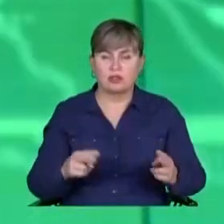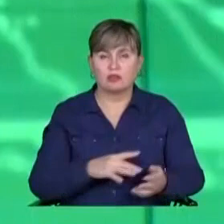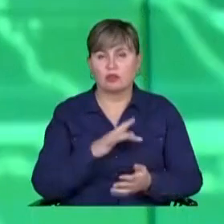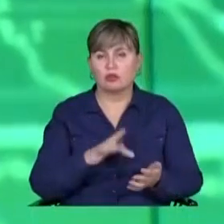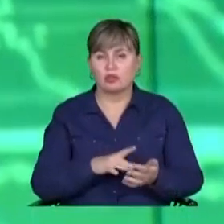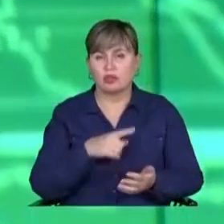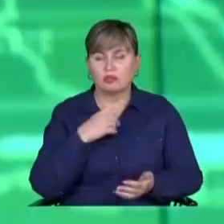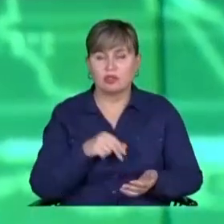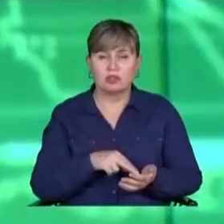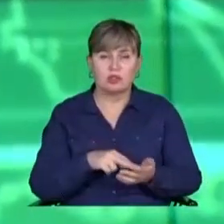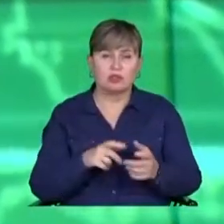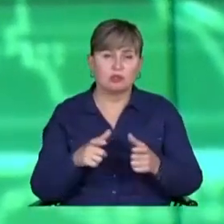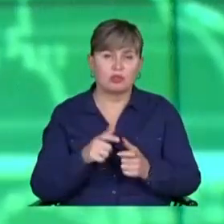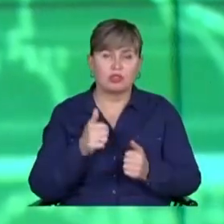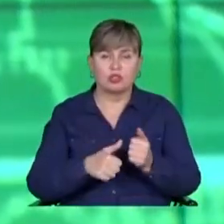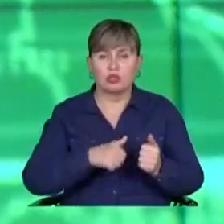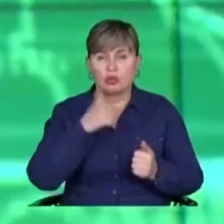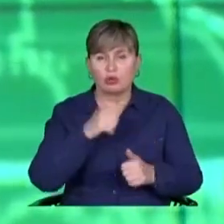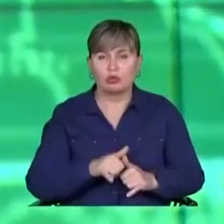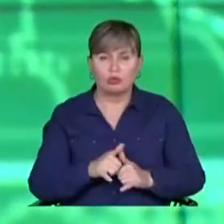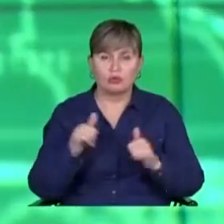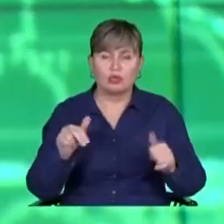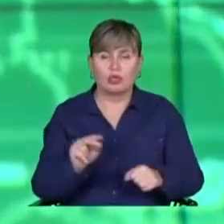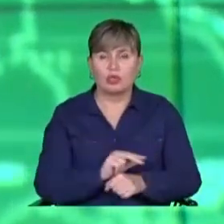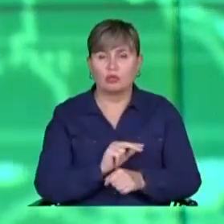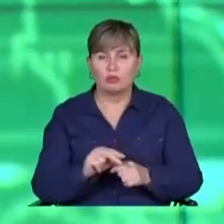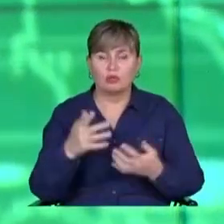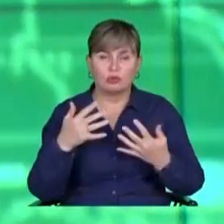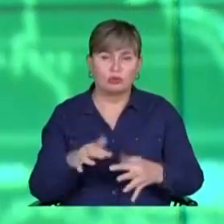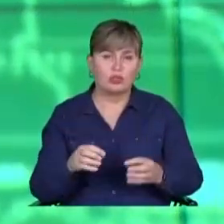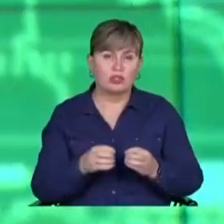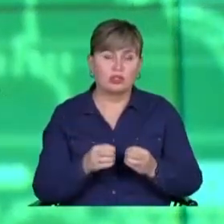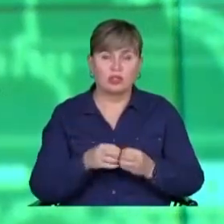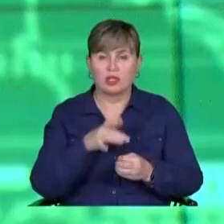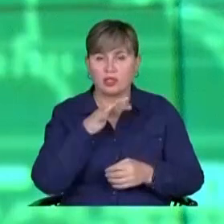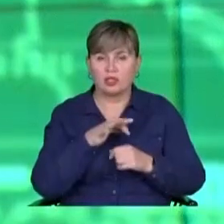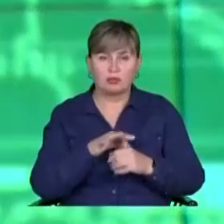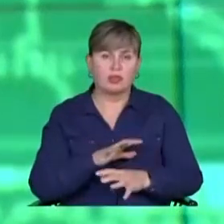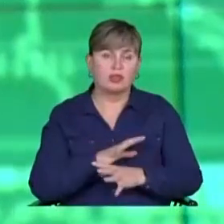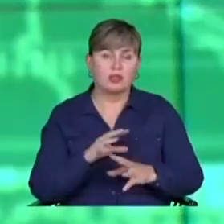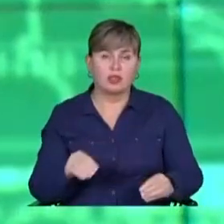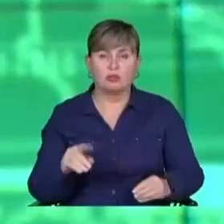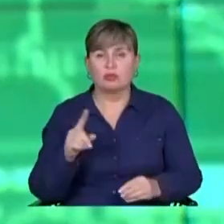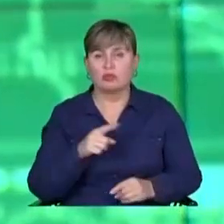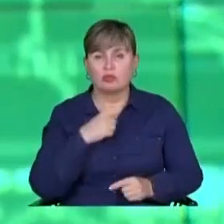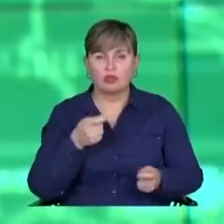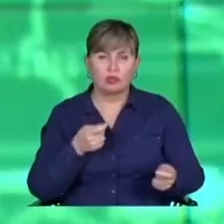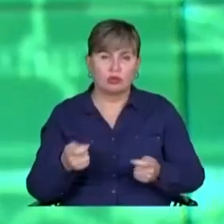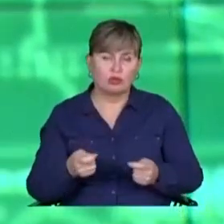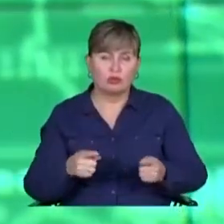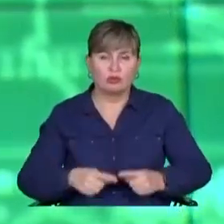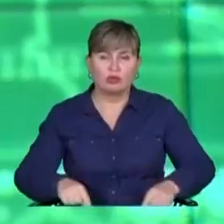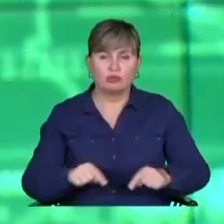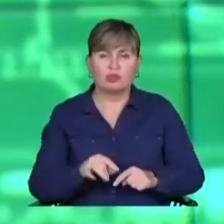Говорят, цены на билеты ежегодно увеличиваются, а вот ремонта в здании уже десятки лет не проводился. Что говорит руководство